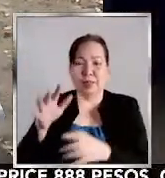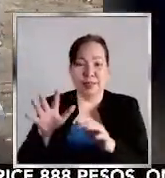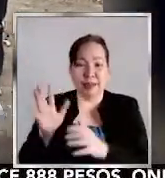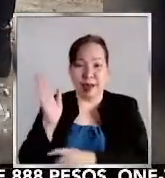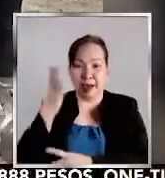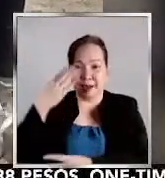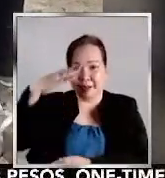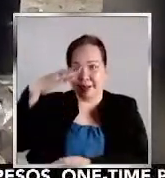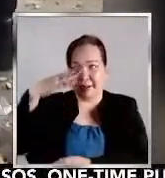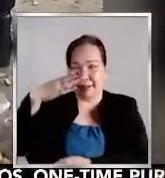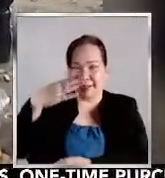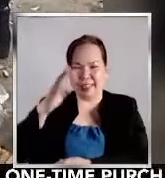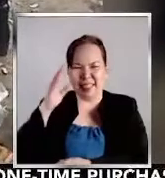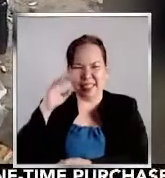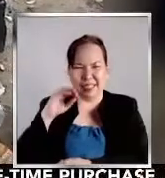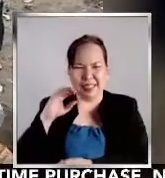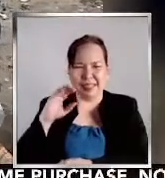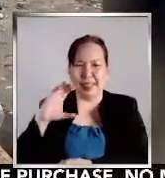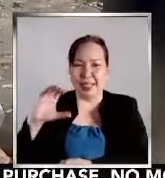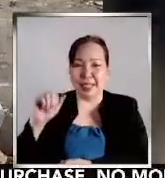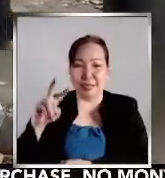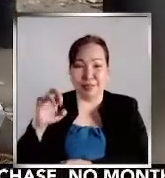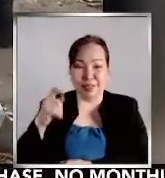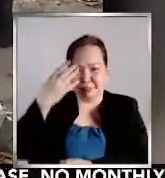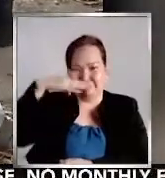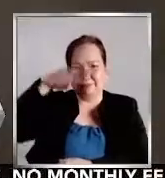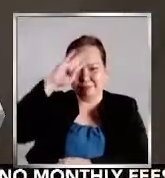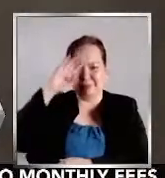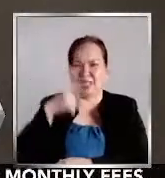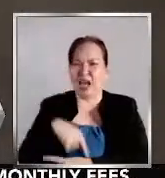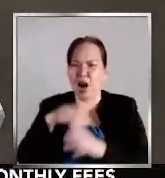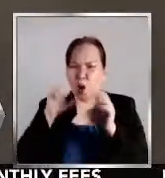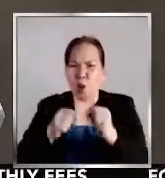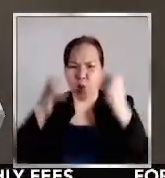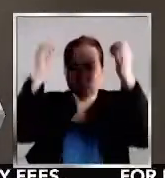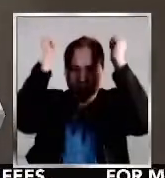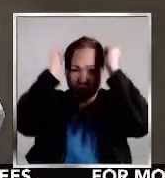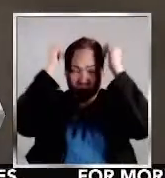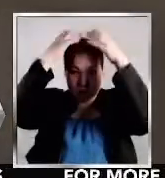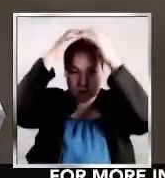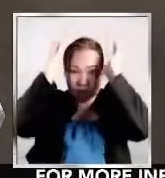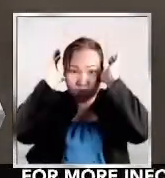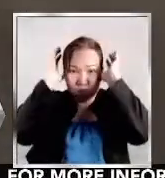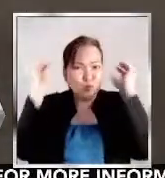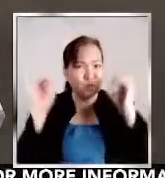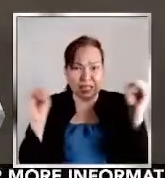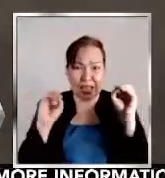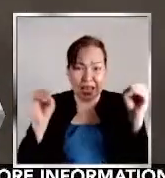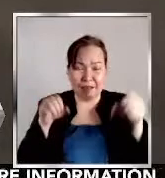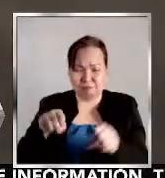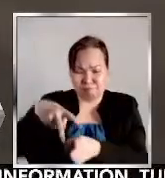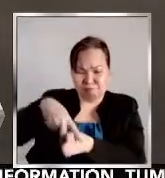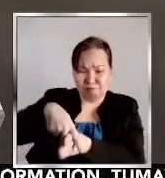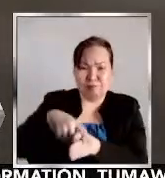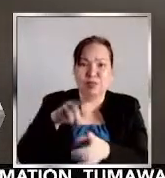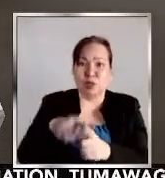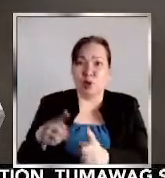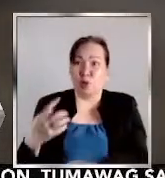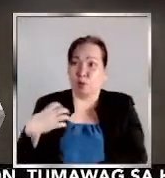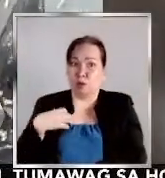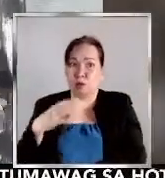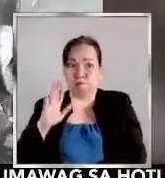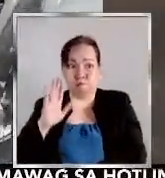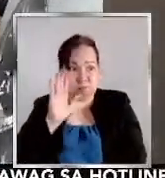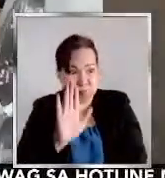Nahuli kasi siyang walang suot na helmet habang nagmomotorsiklo. Nang harangin ng mga enforcer ang rider, bumunot pa raw ng baril ang